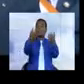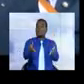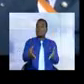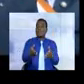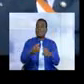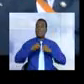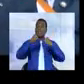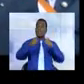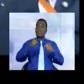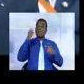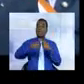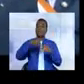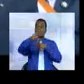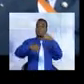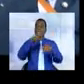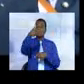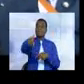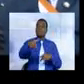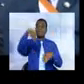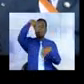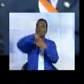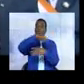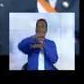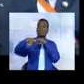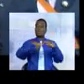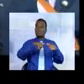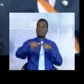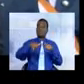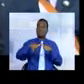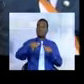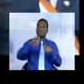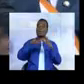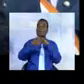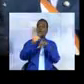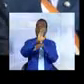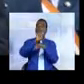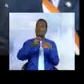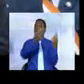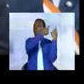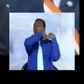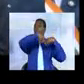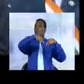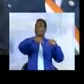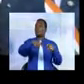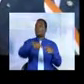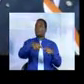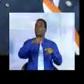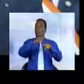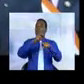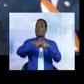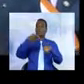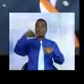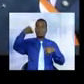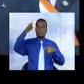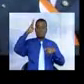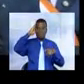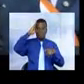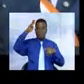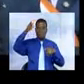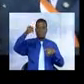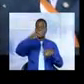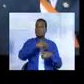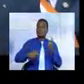une force à ce peuple-là dans tout ce qu'il a fait en Côte d'Ivoire depuis l'époque du président Houphouët-Boigny. Et aujourd'hui